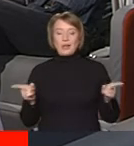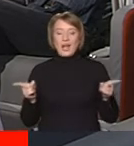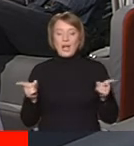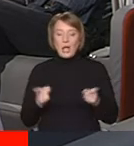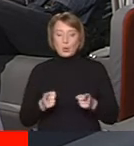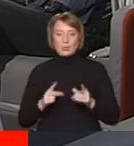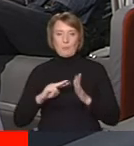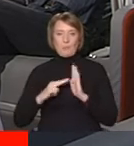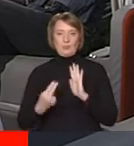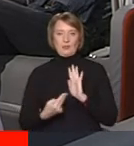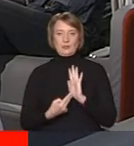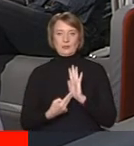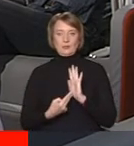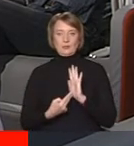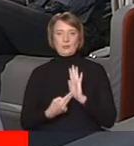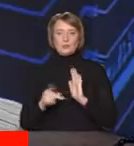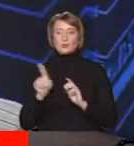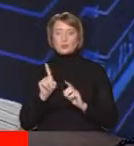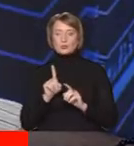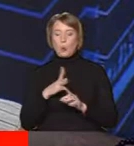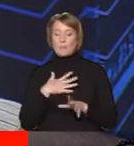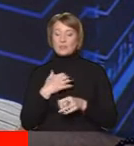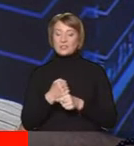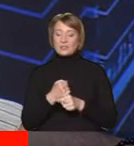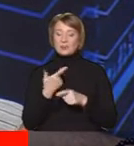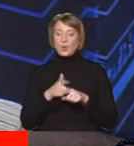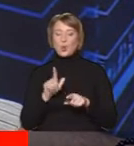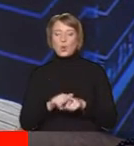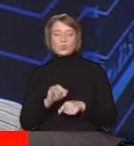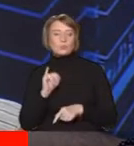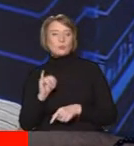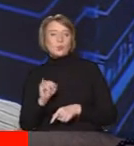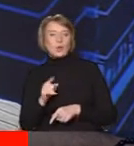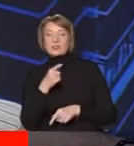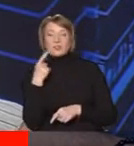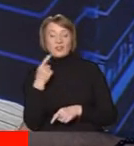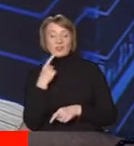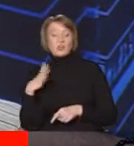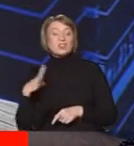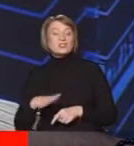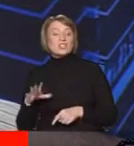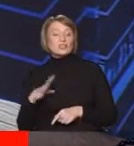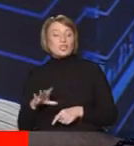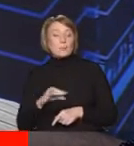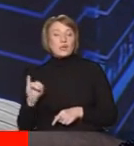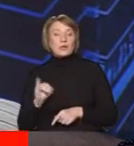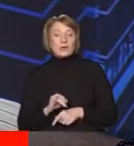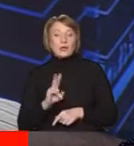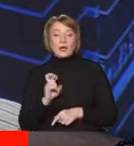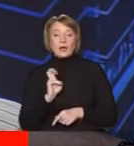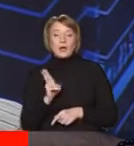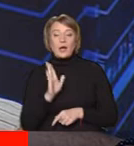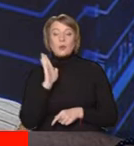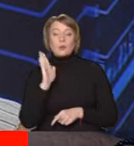планами, що, в принципі, дуже плохо. Но ми не говоримо, а зачем, собственно, Київ? Нам, как мы